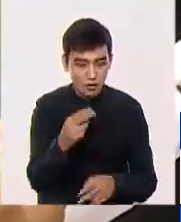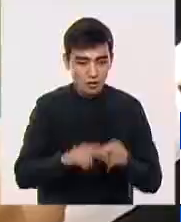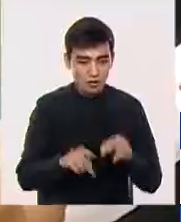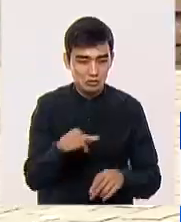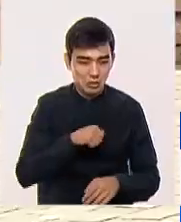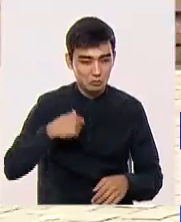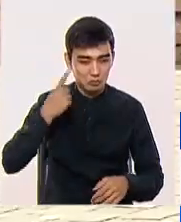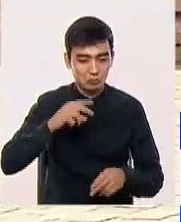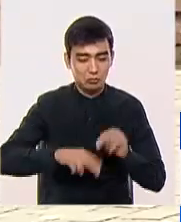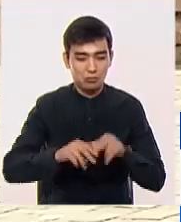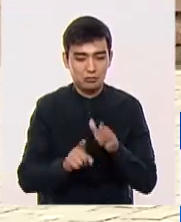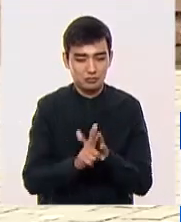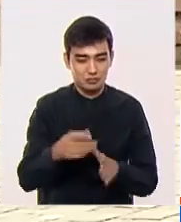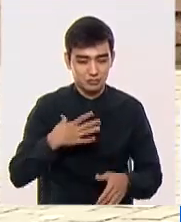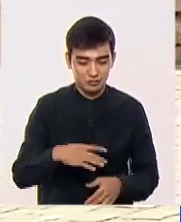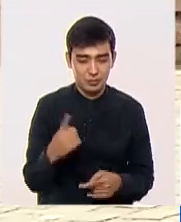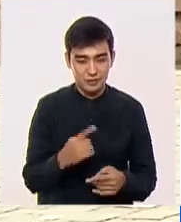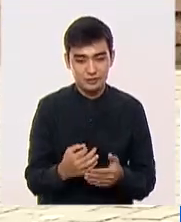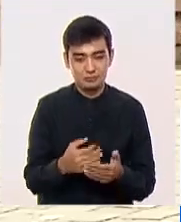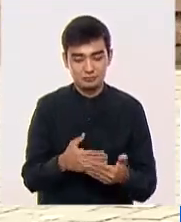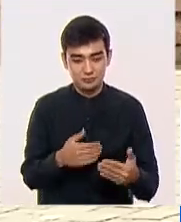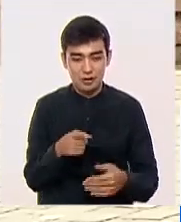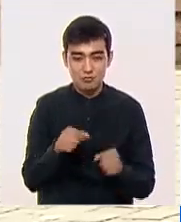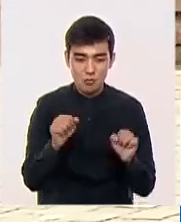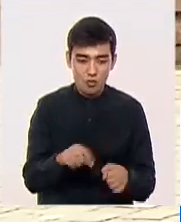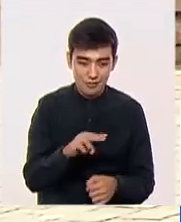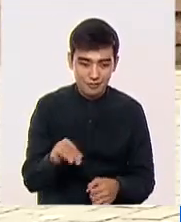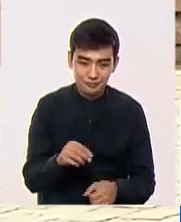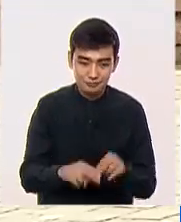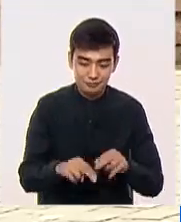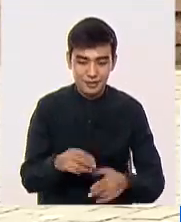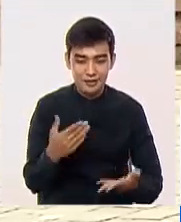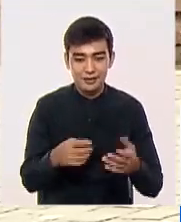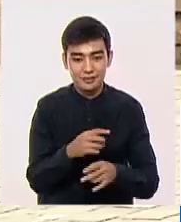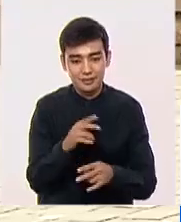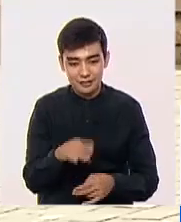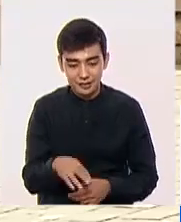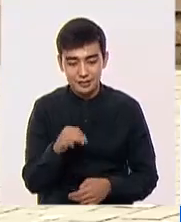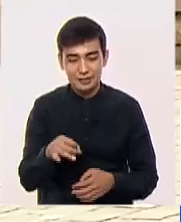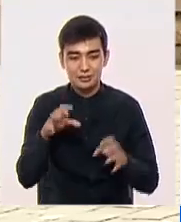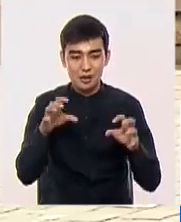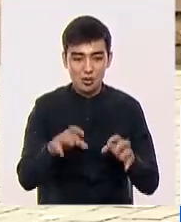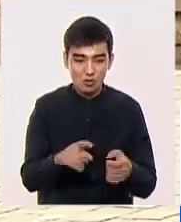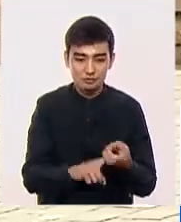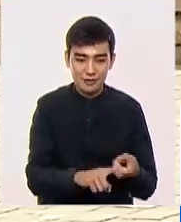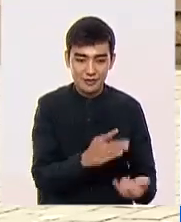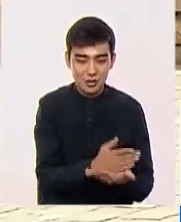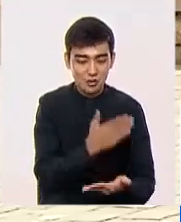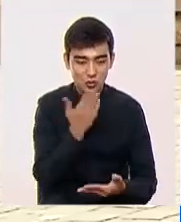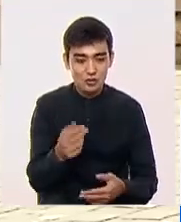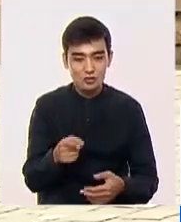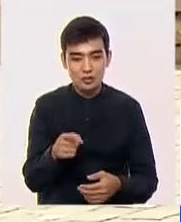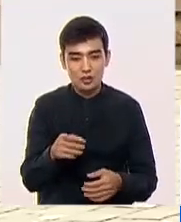бетінше салынған. Ол жерге құрылыс жұмыстарын салуға болады ма? Қаншалықты құрылыс нысанының